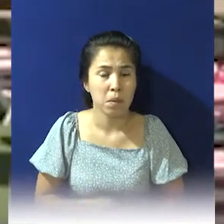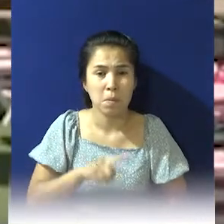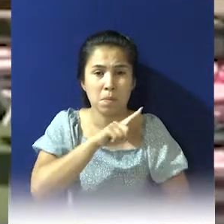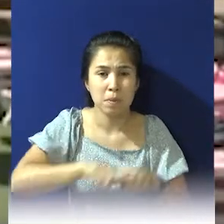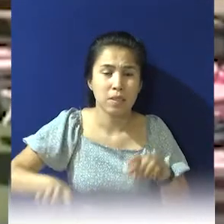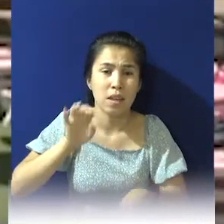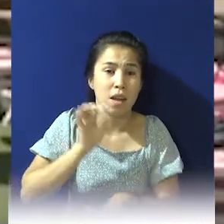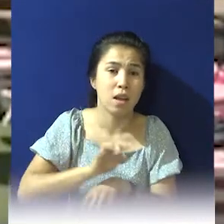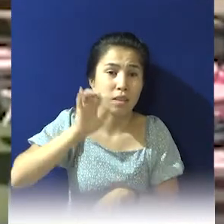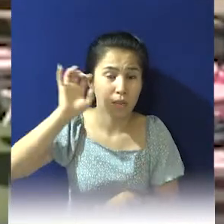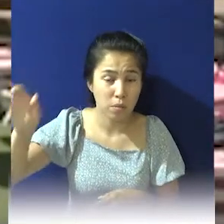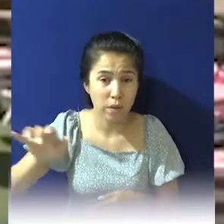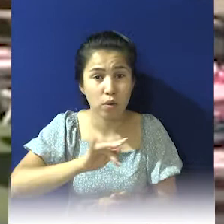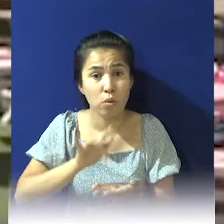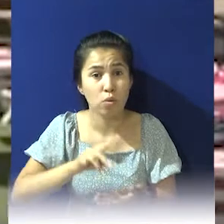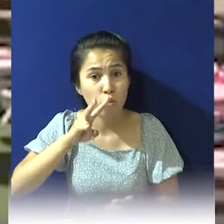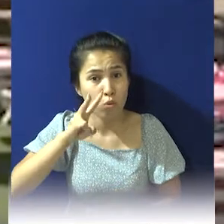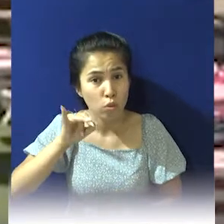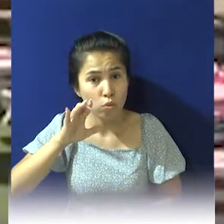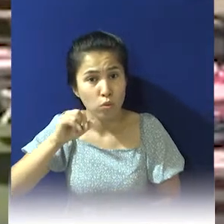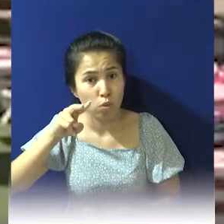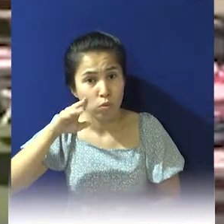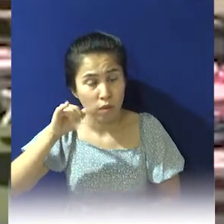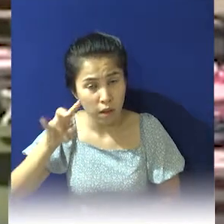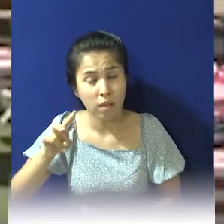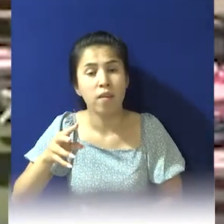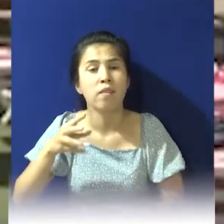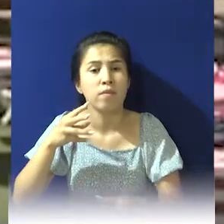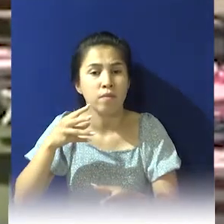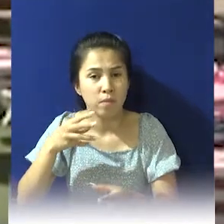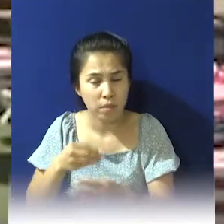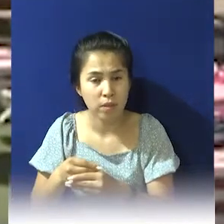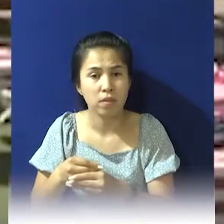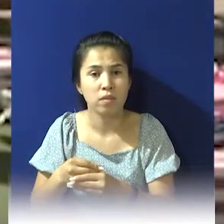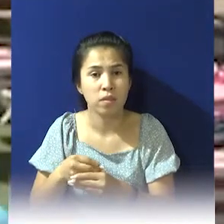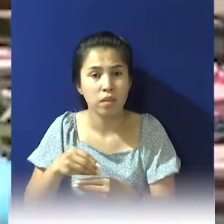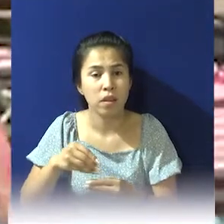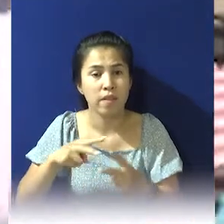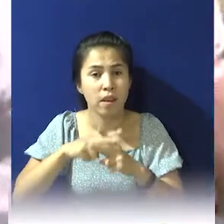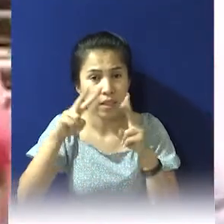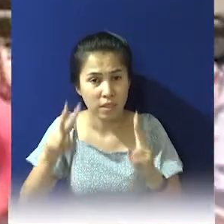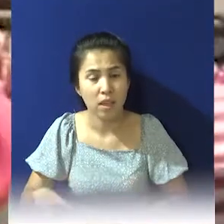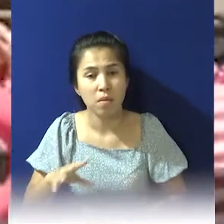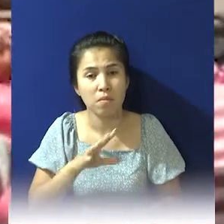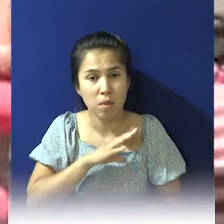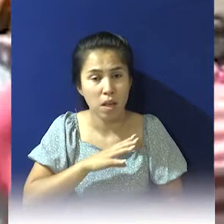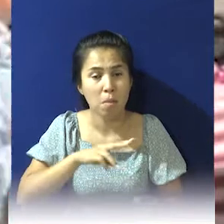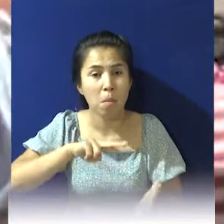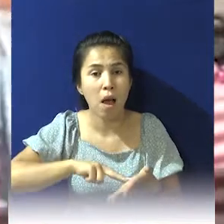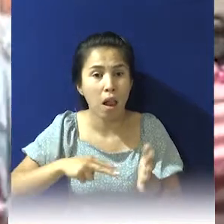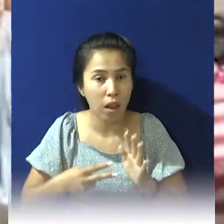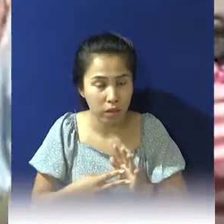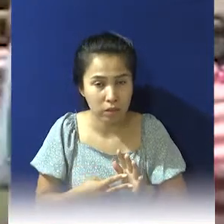Туристический кластер развивается из года в год. Желающих посетить озеро хватает. Сюда не только из Казахстана едут, приезжают и